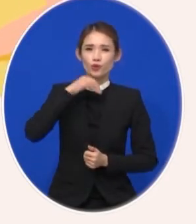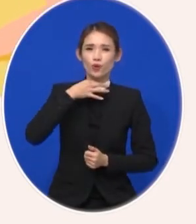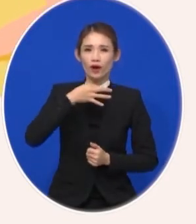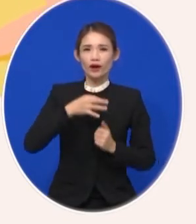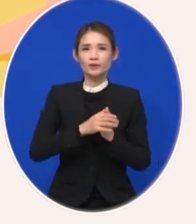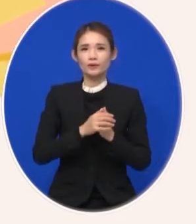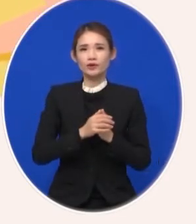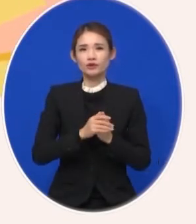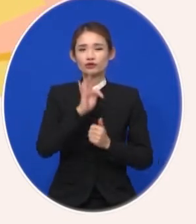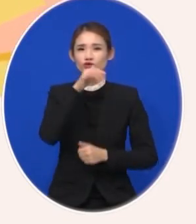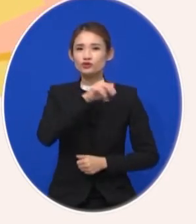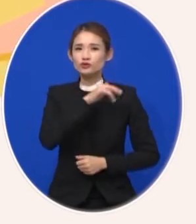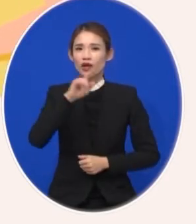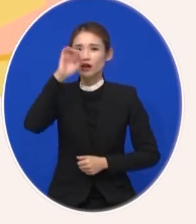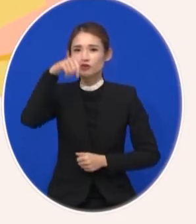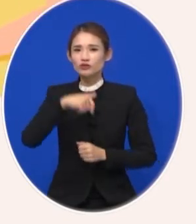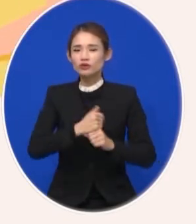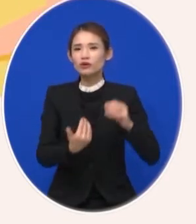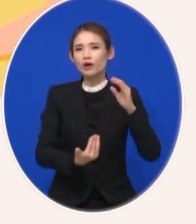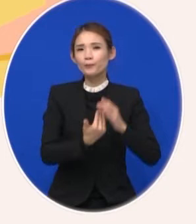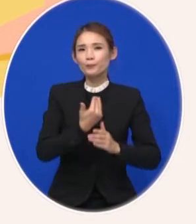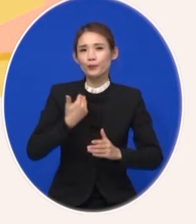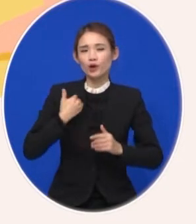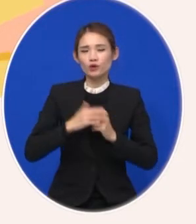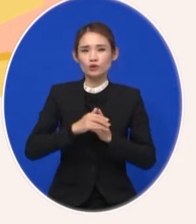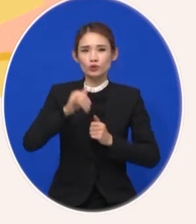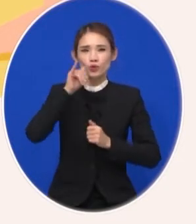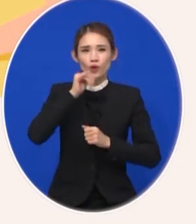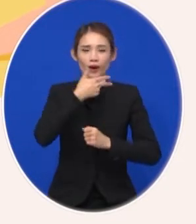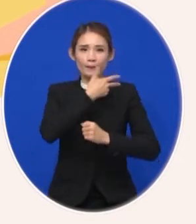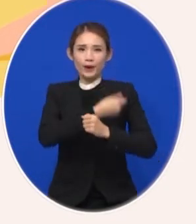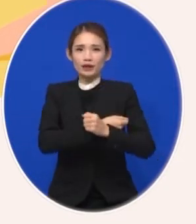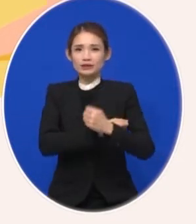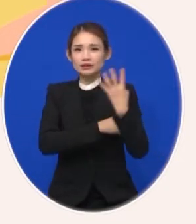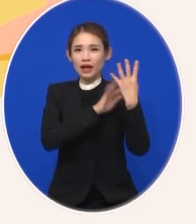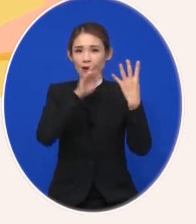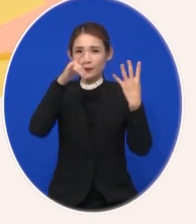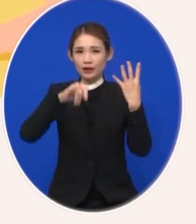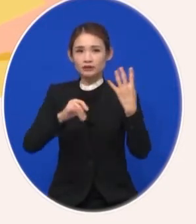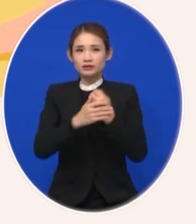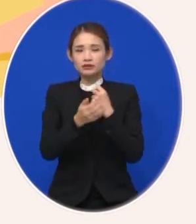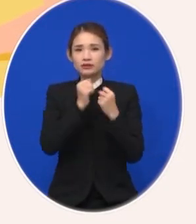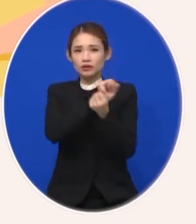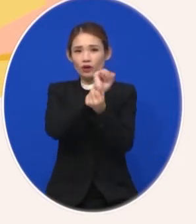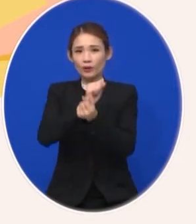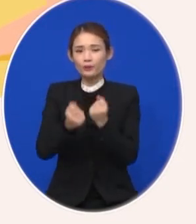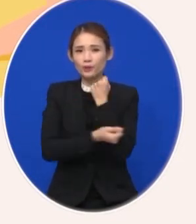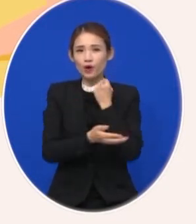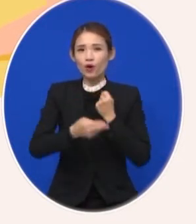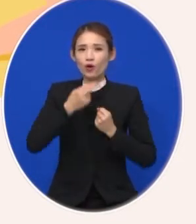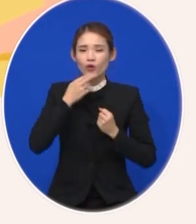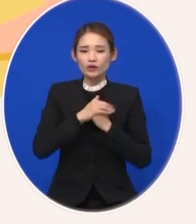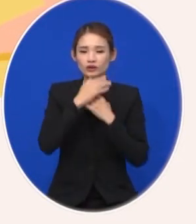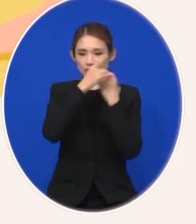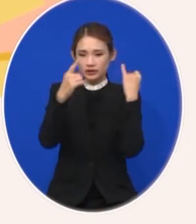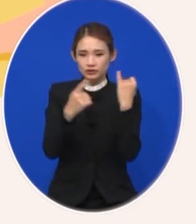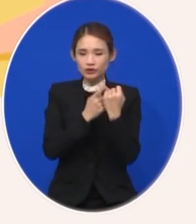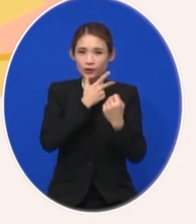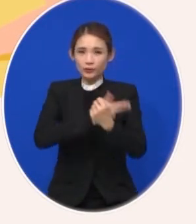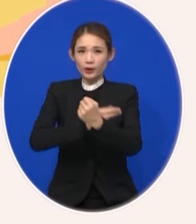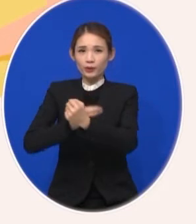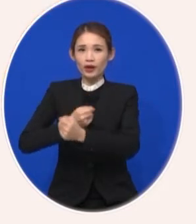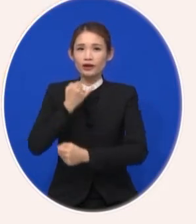독감은 유산율을 증가시킬 수 있습니다. 독감 백신은 사백신으로 전염력이 없으며 임신 중 어느 시기에